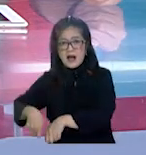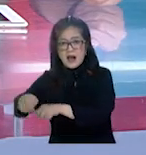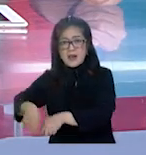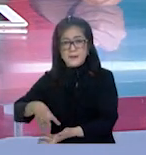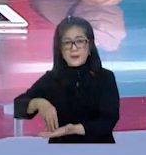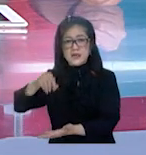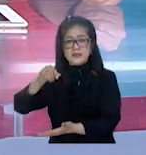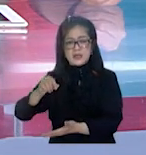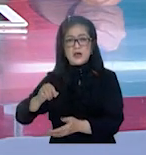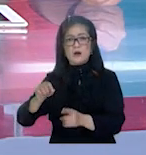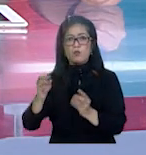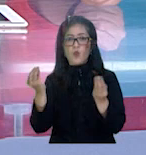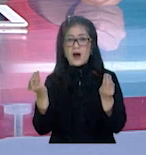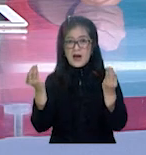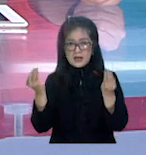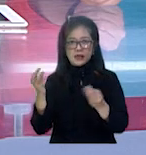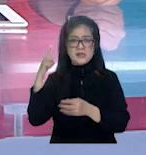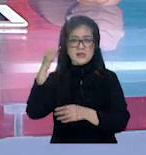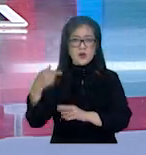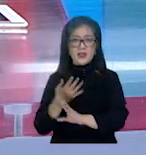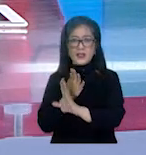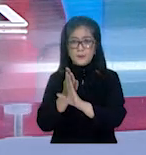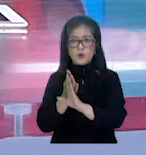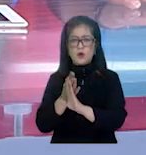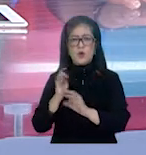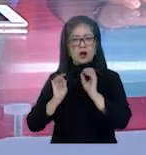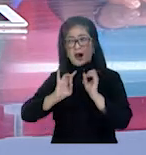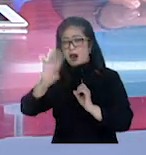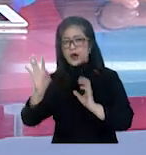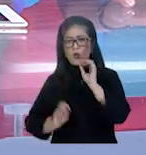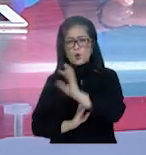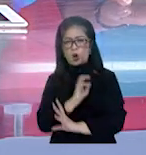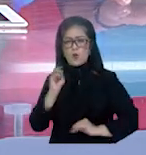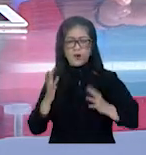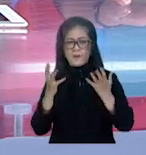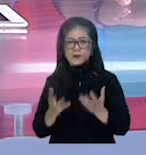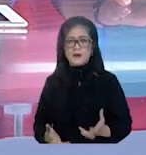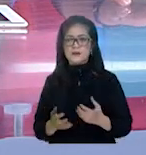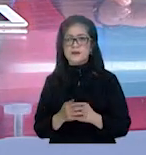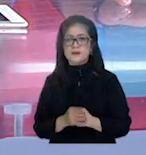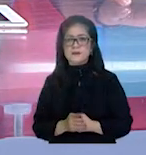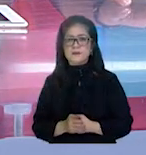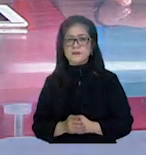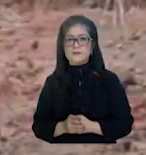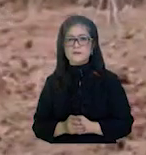tewas akibat tertimbun material tebing yang longsor sementara 3 pekerja lainnya mengalami luka-luka